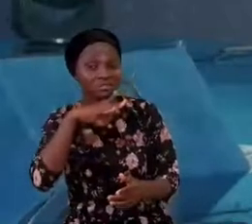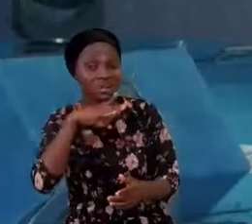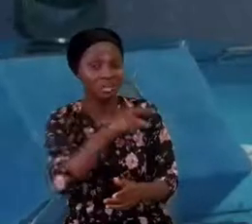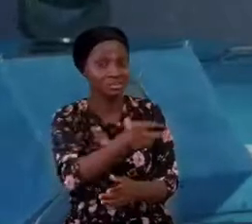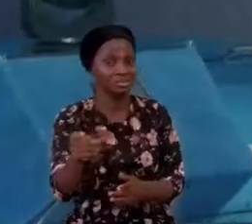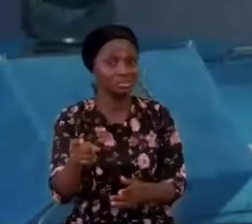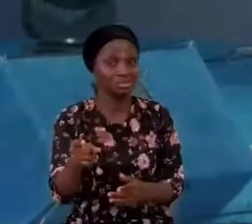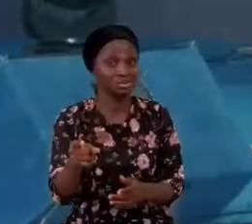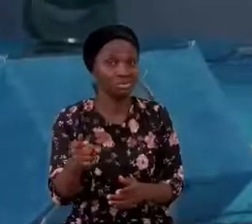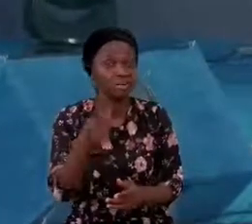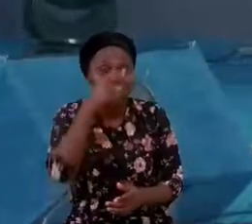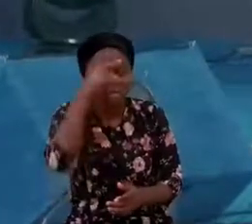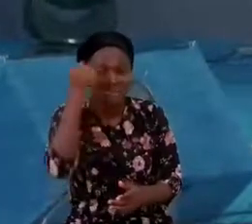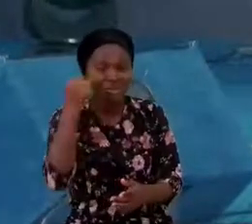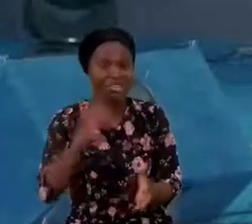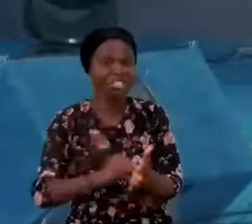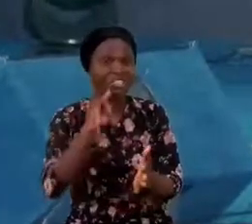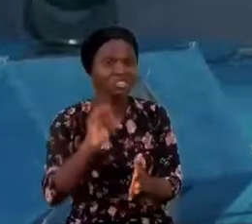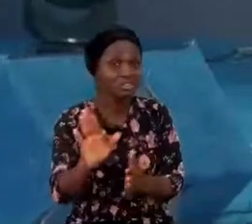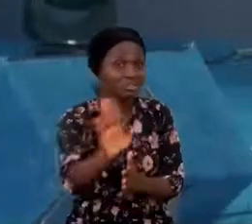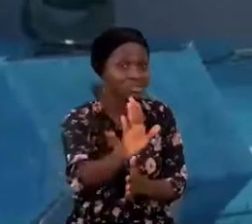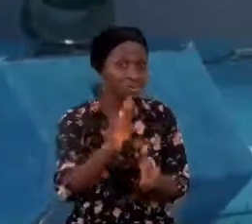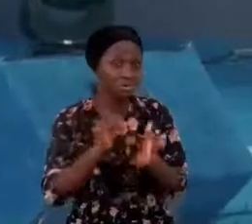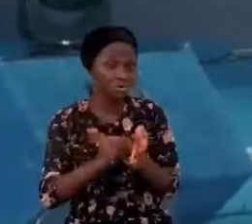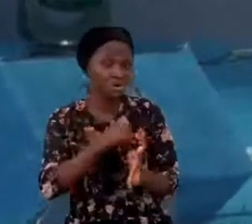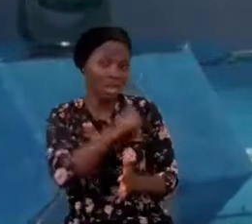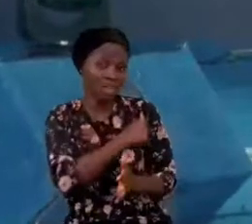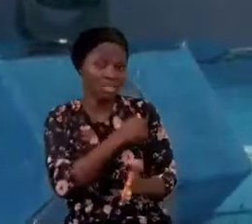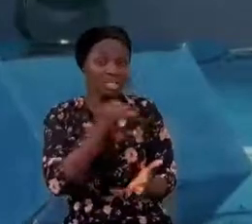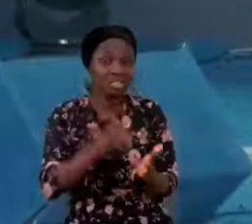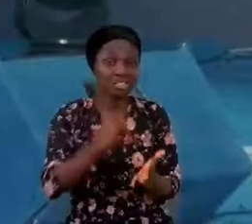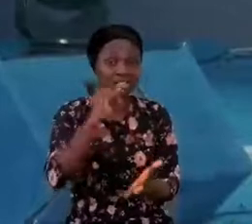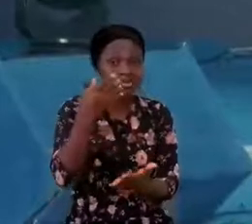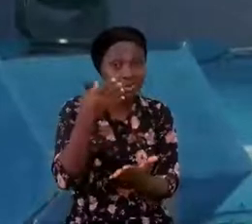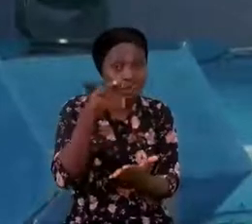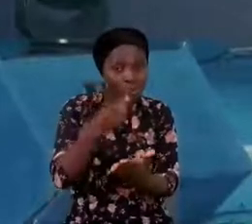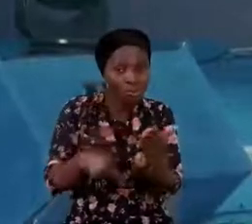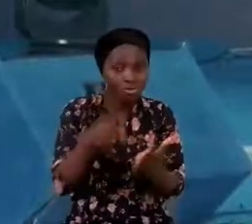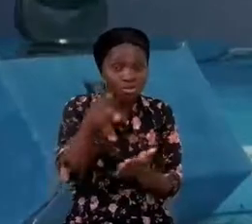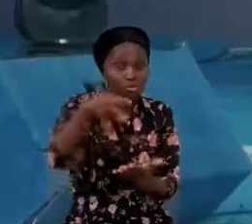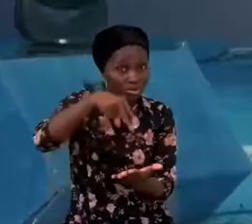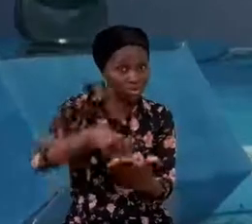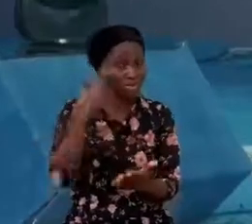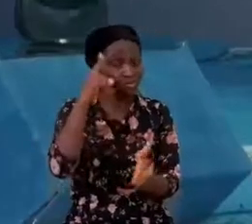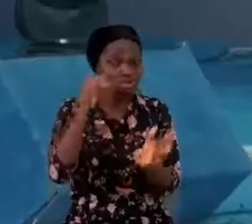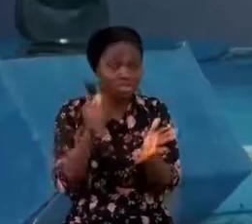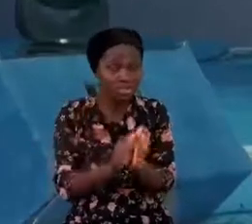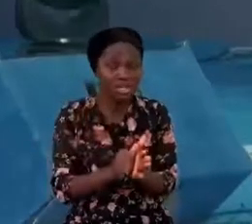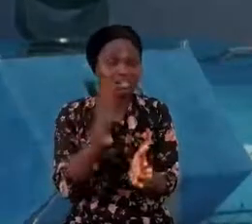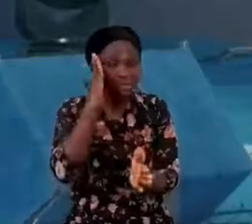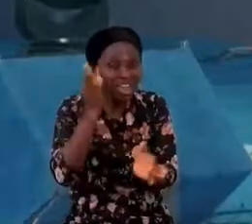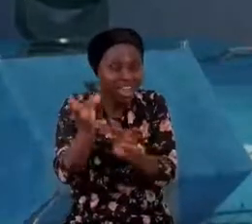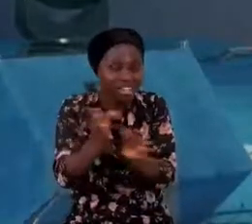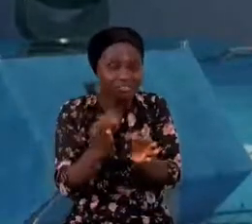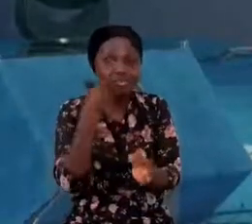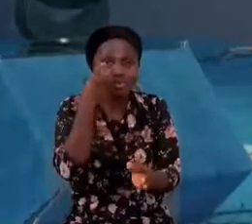vous tenez qui vous définit. Je vais maintenant vous donner la définition que j'ai pour